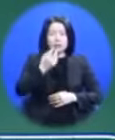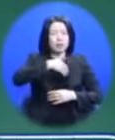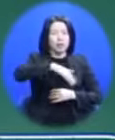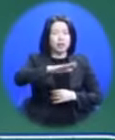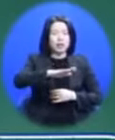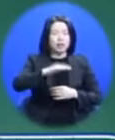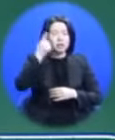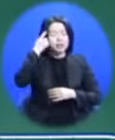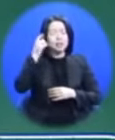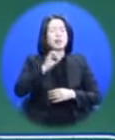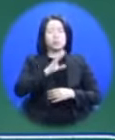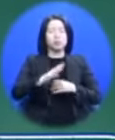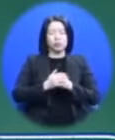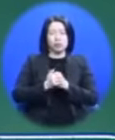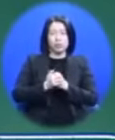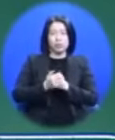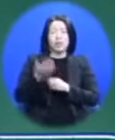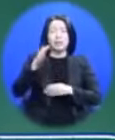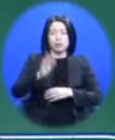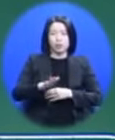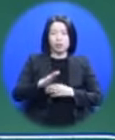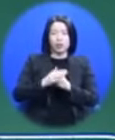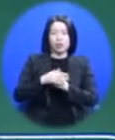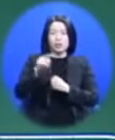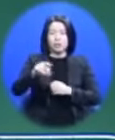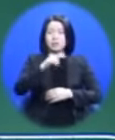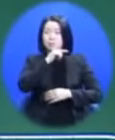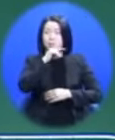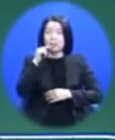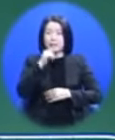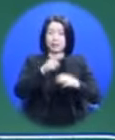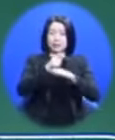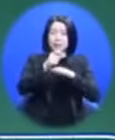그만밖에 없었거든요. 그런데 그 차가